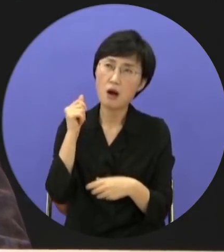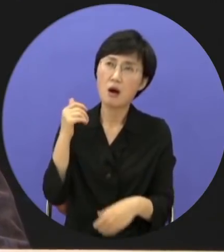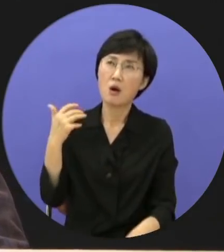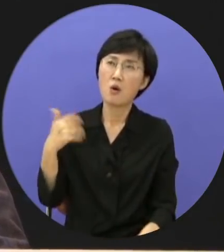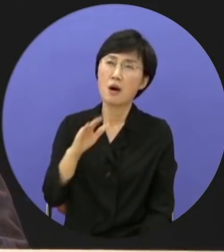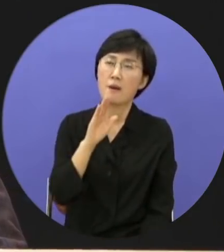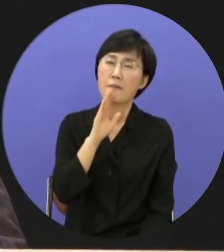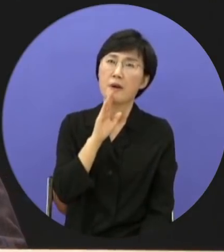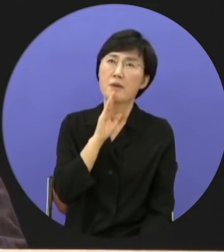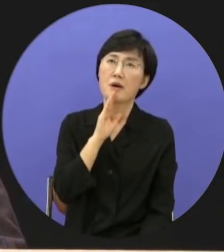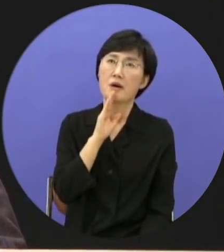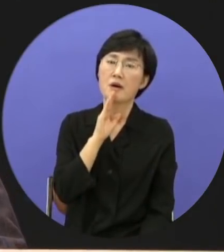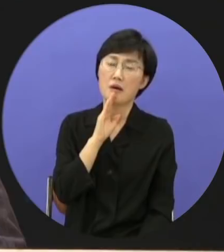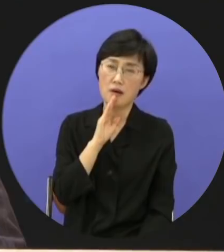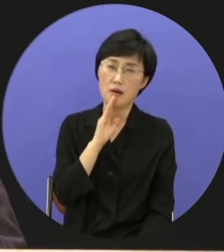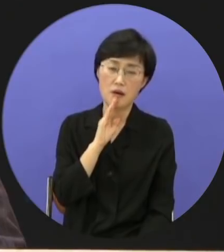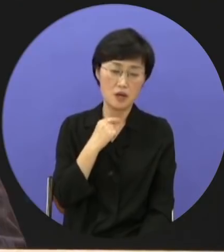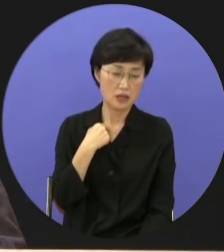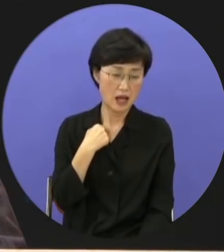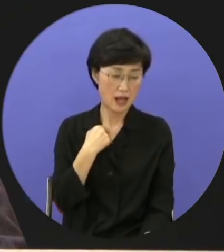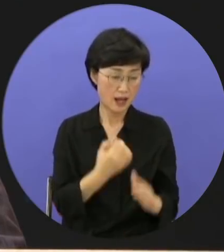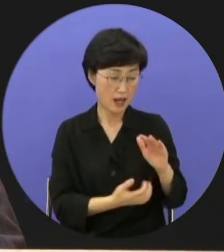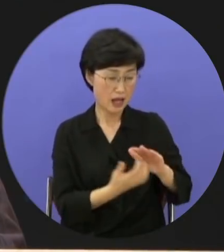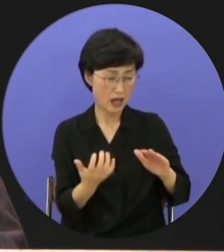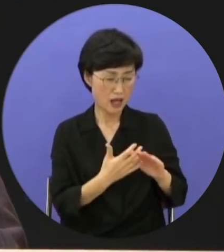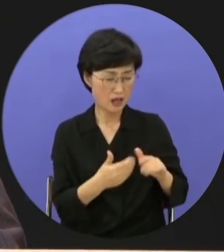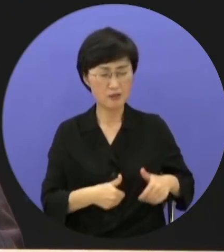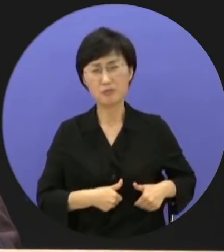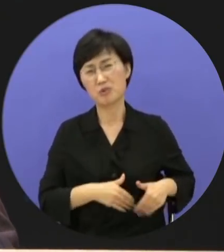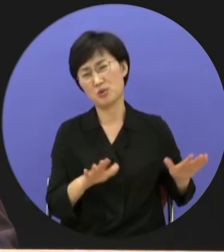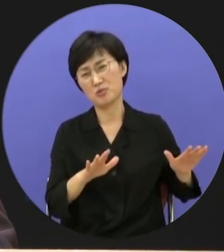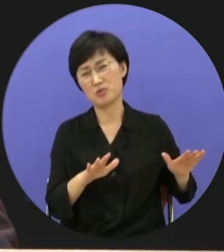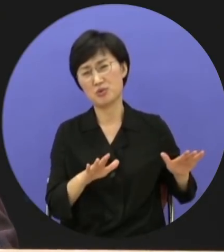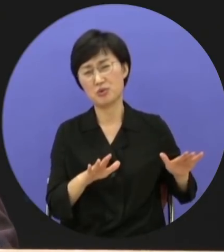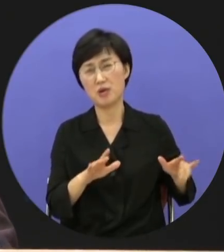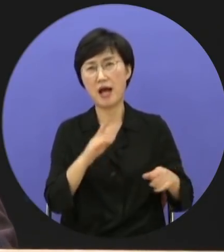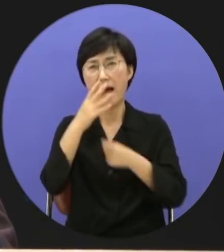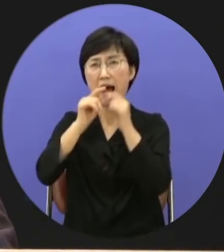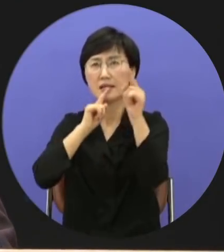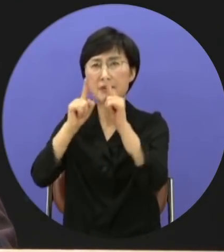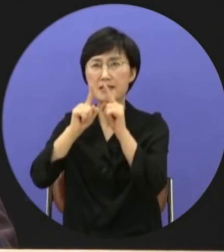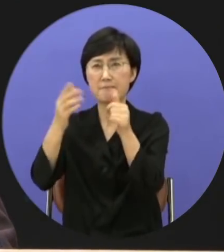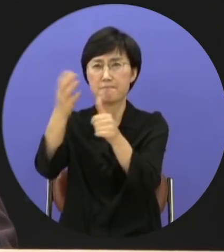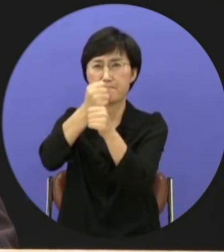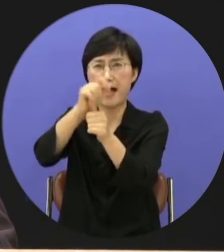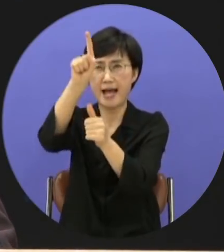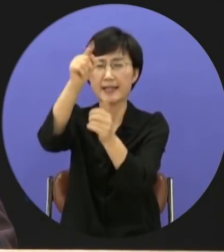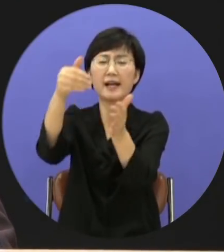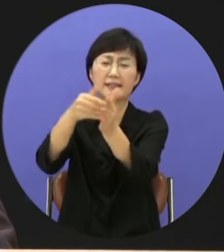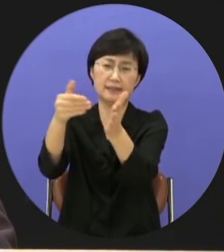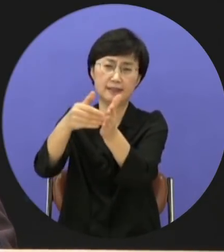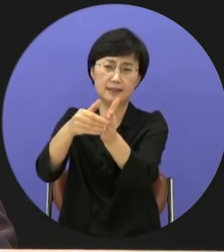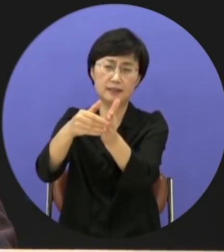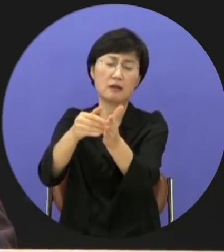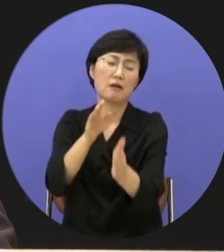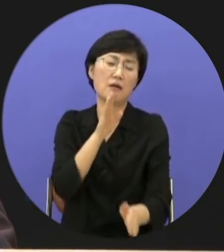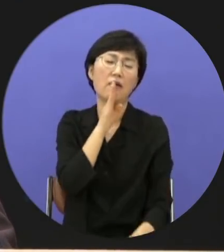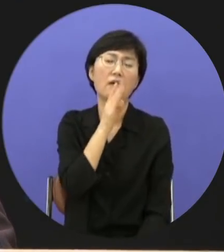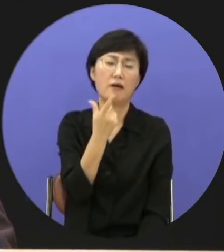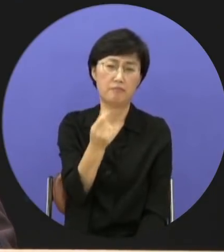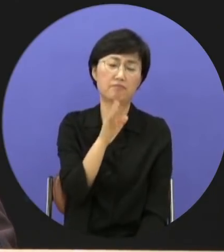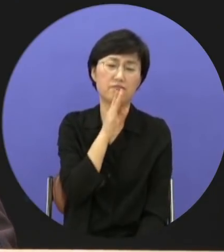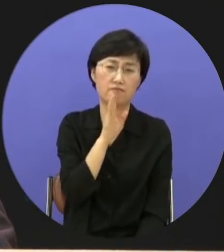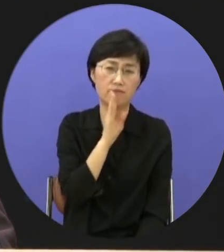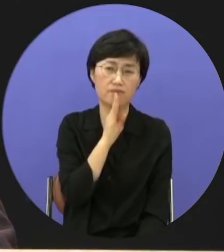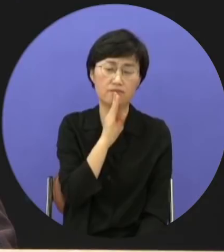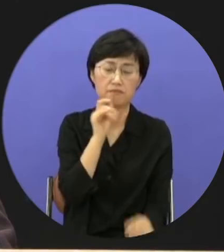되는데 왜 그걸 안 붙잡지 사람들이? And I saw the unimaginable answers of God. I thought to myself, that's all we need to do. Hold on to the word. And why is the people